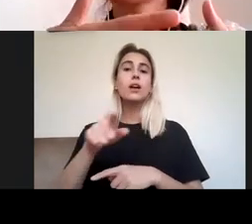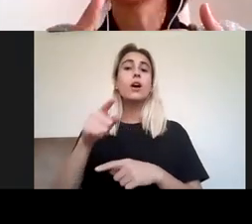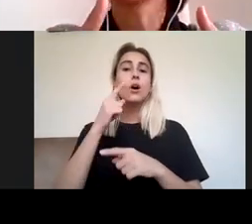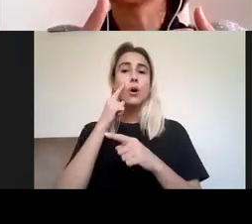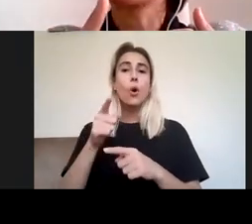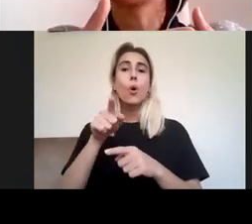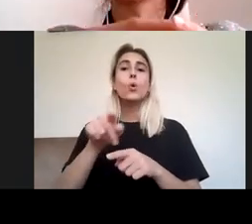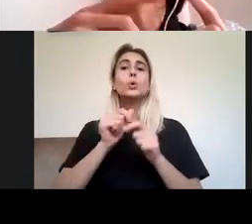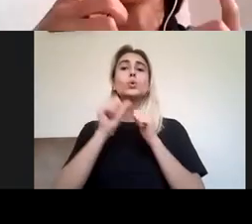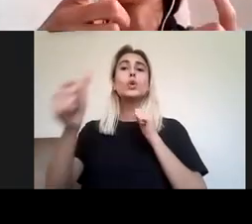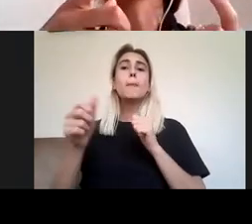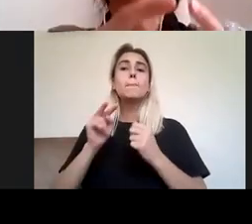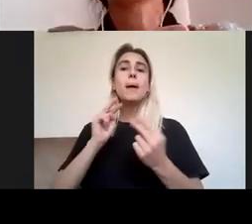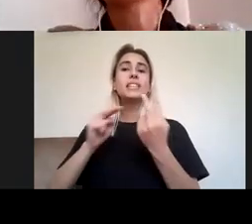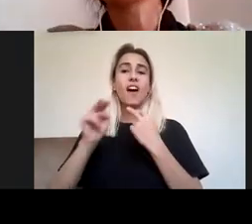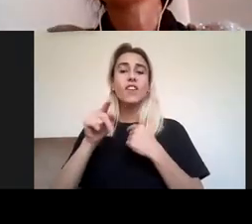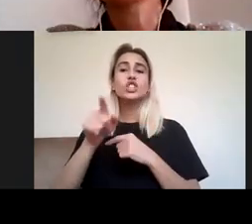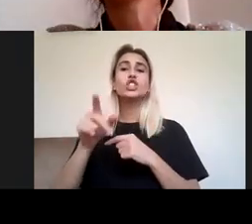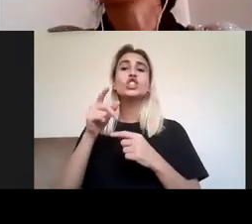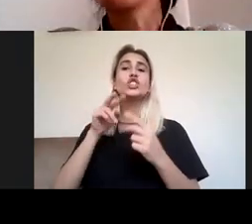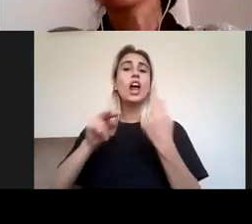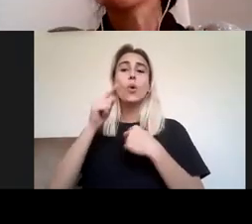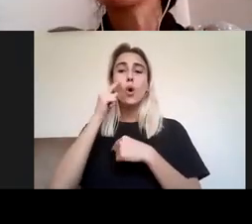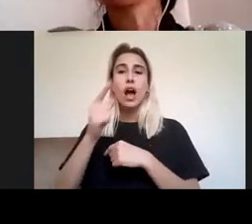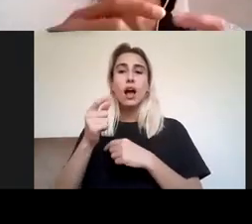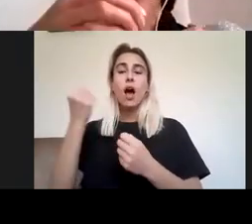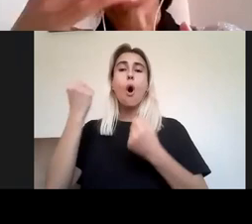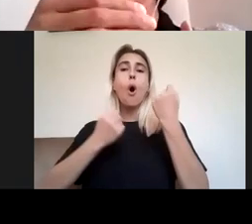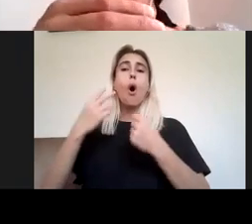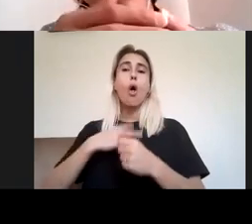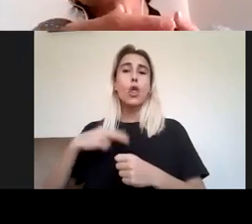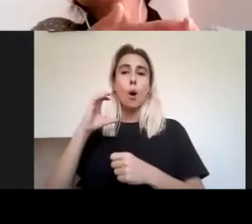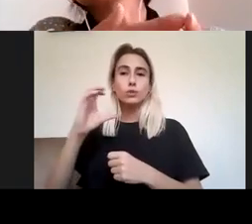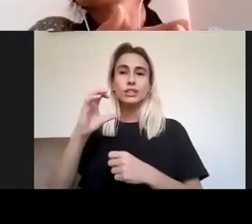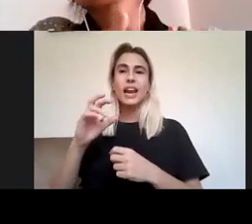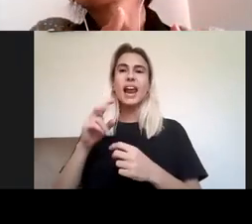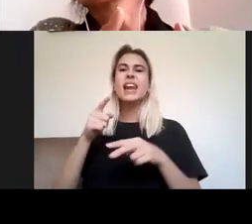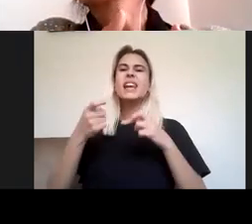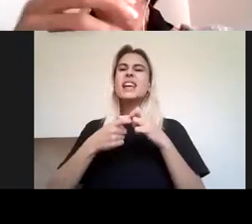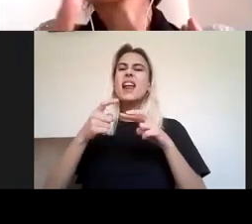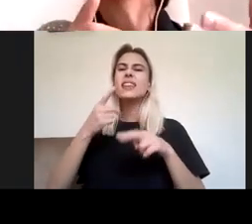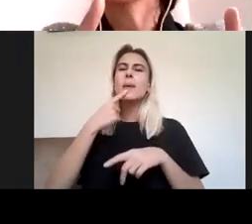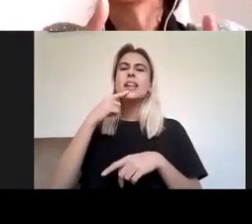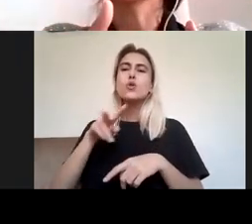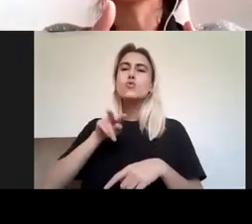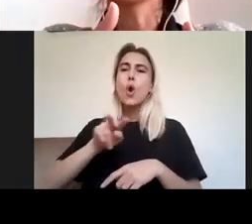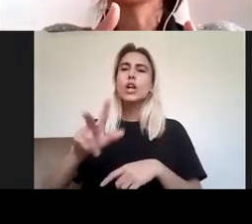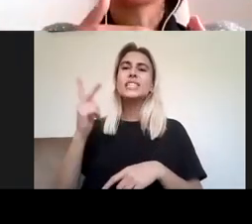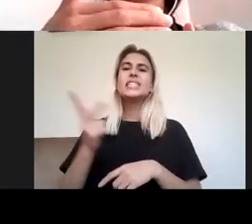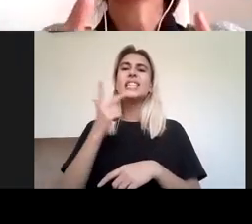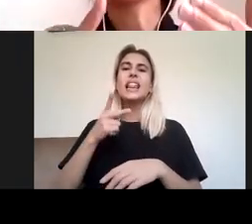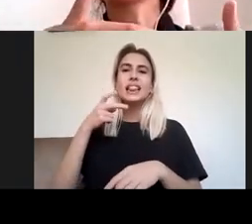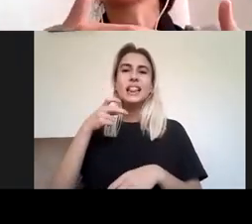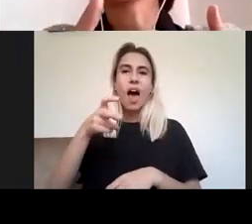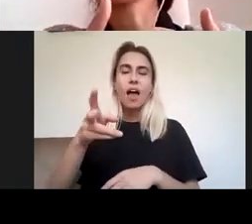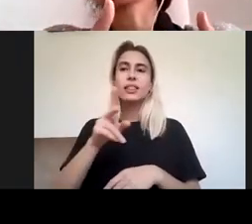Uzun mesafede özellikle şehirler arası karayolu taşımacılığında otobüsler, raylı sistemlerde demir yolları, yüksek hızlı tren hatları